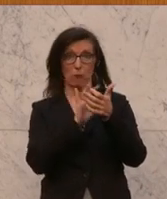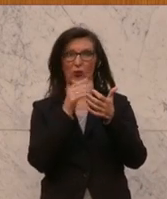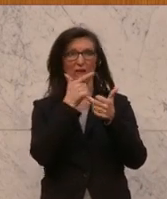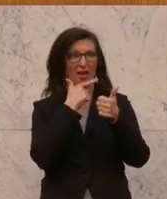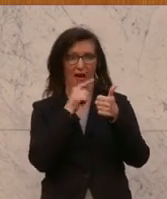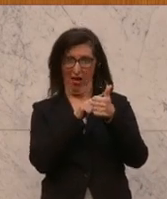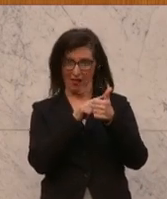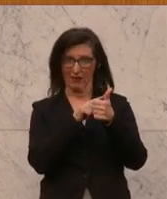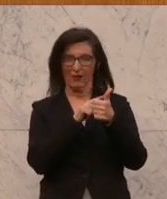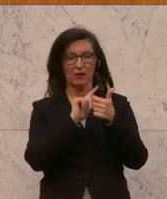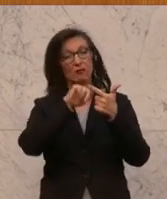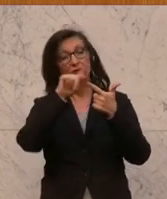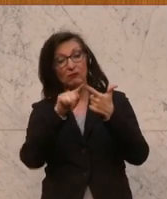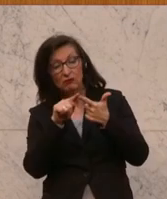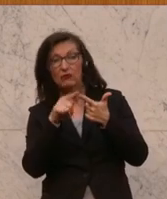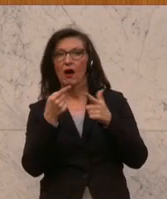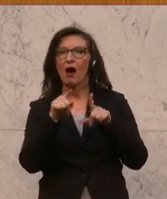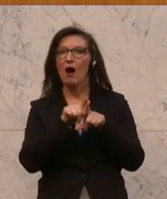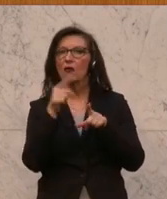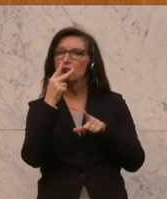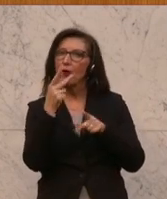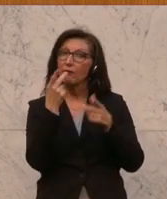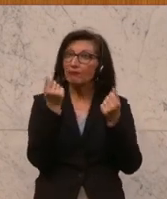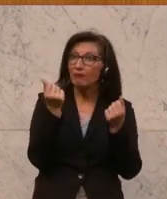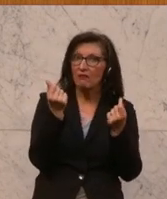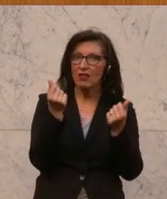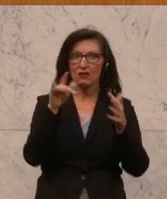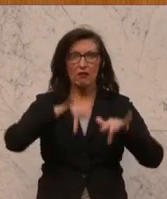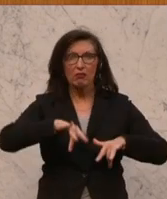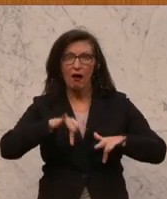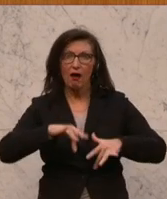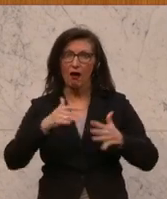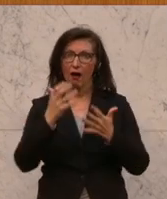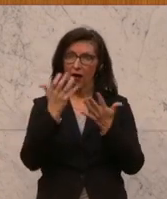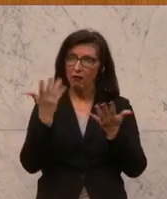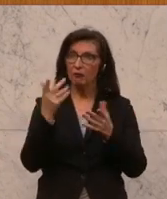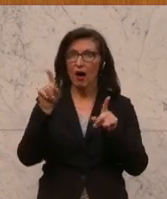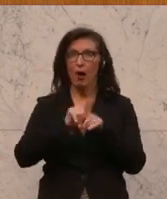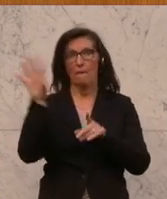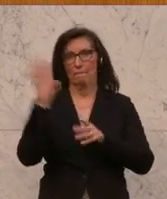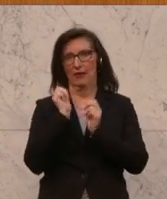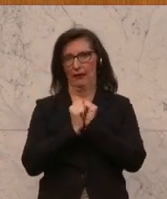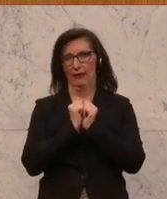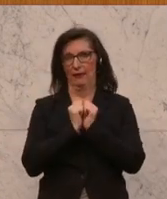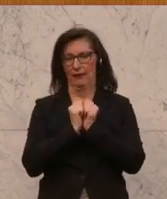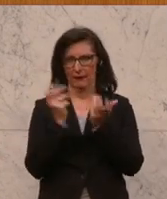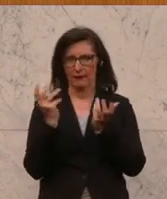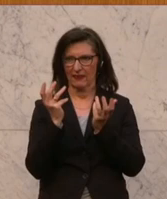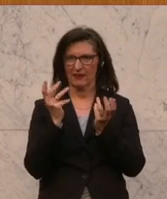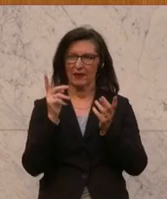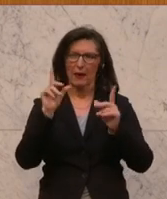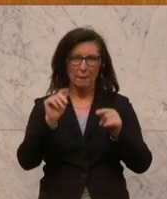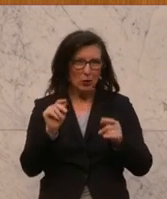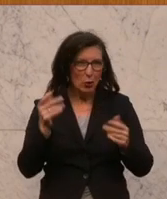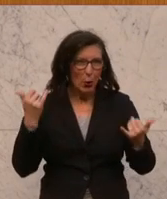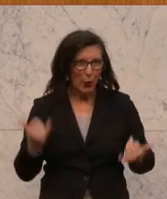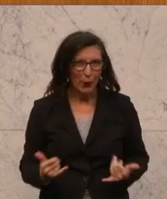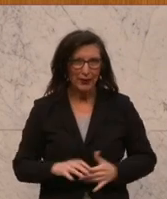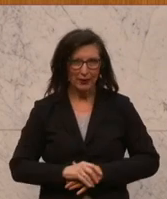ganz klar auch die Sicherheiten, die finanziellen Sicherheiten, die vorliegen, auch mit einzurechnen. Wir beenden daher heute